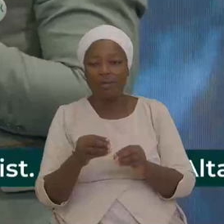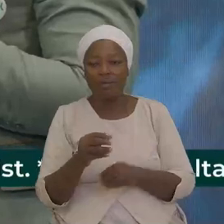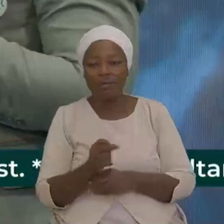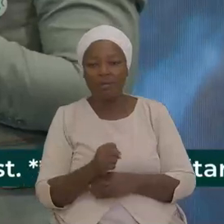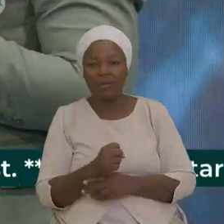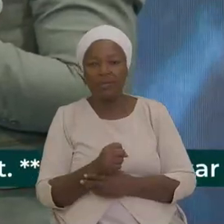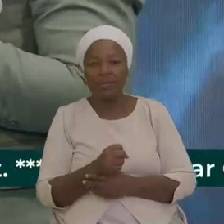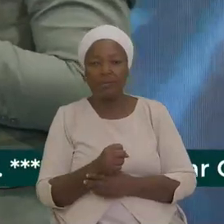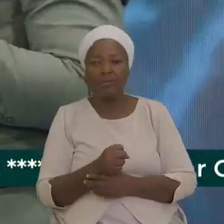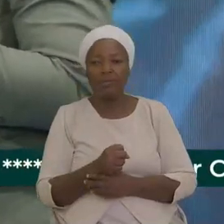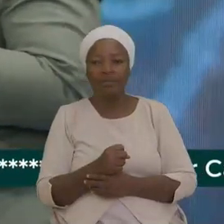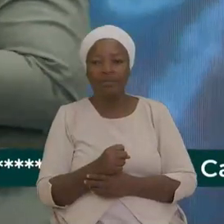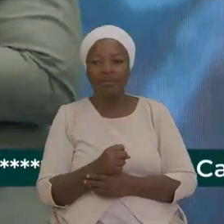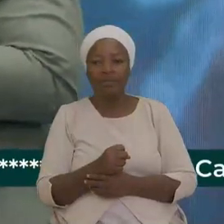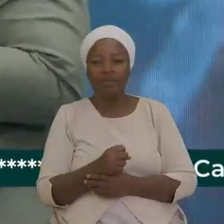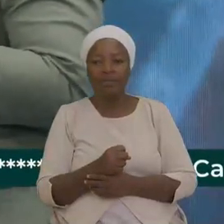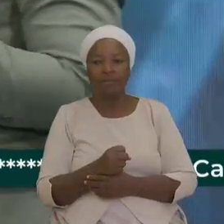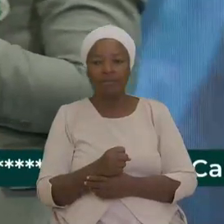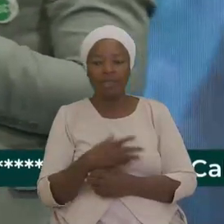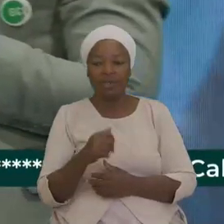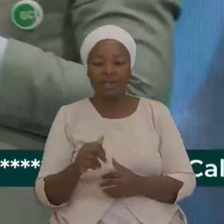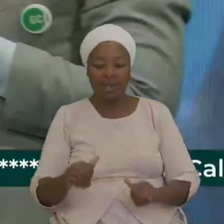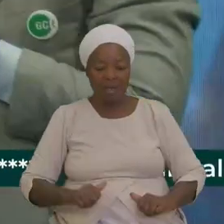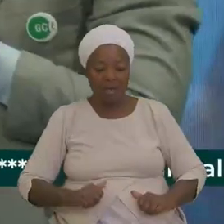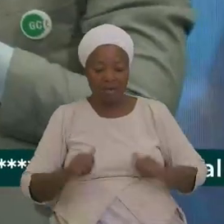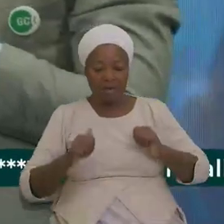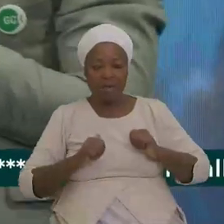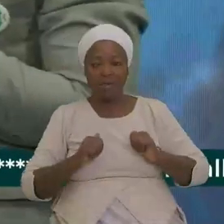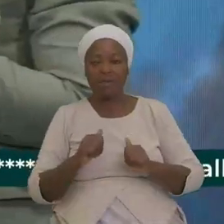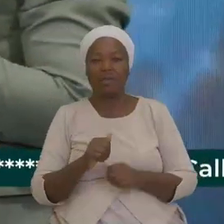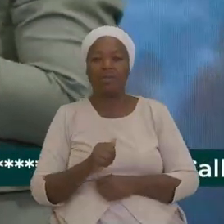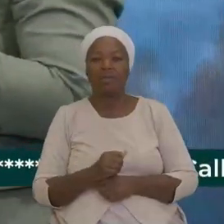Mettez les numéros de téléphone, les quartiers dans lesquels ils vivent,